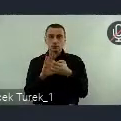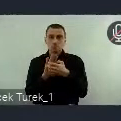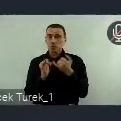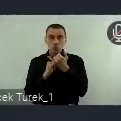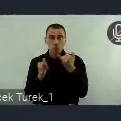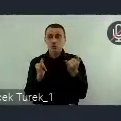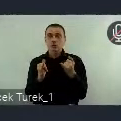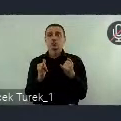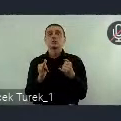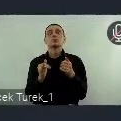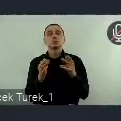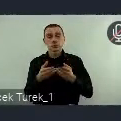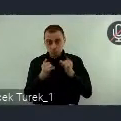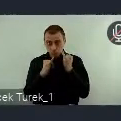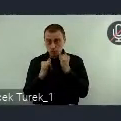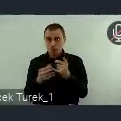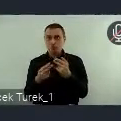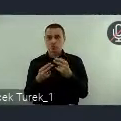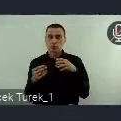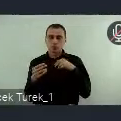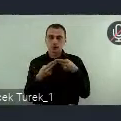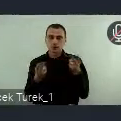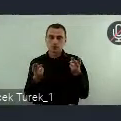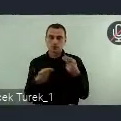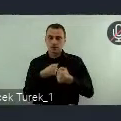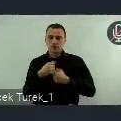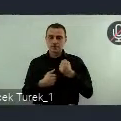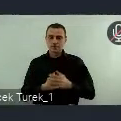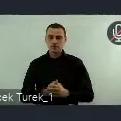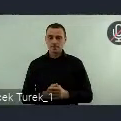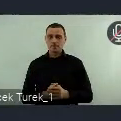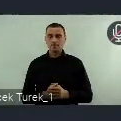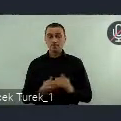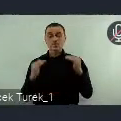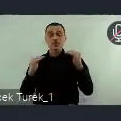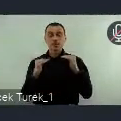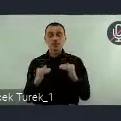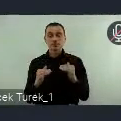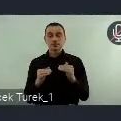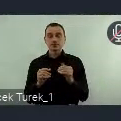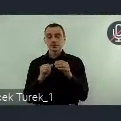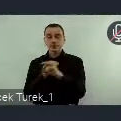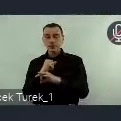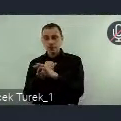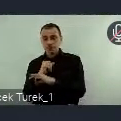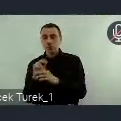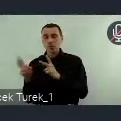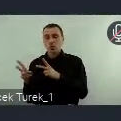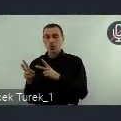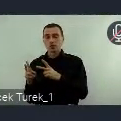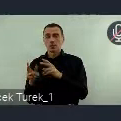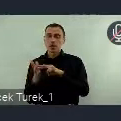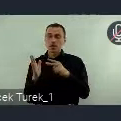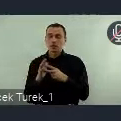dajemy taki możliwość jeszcze inny przykład w okresie od sierpnia do listopada planujemy zorganizować około 60